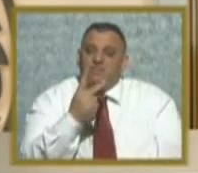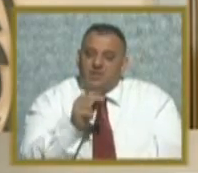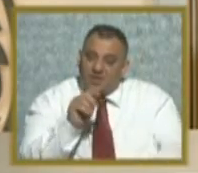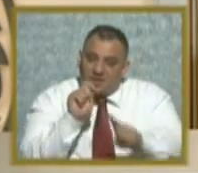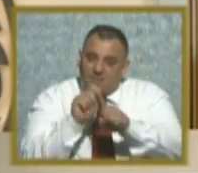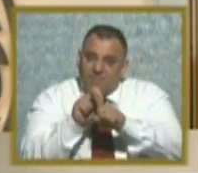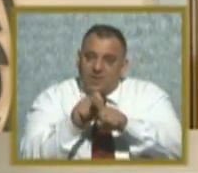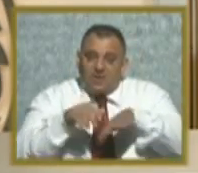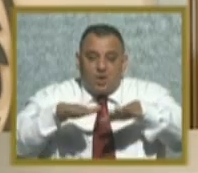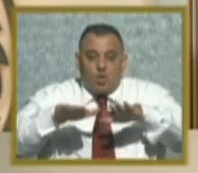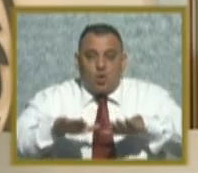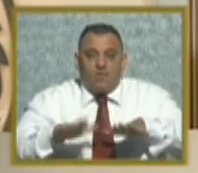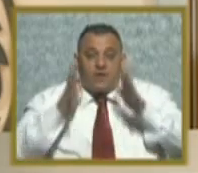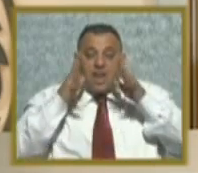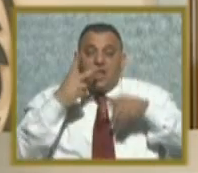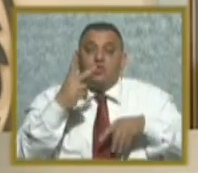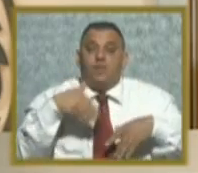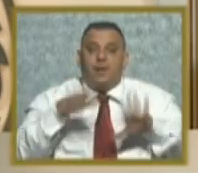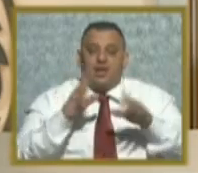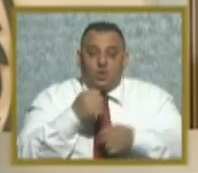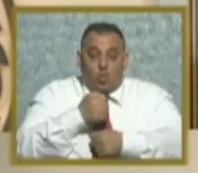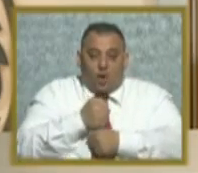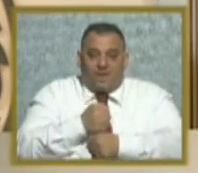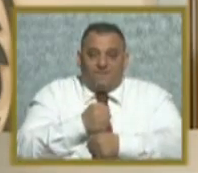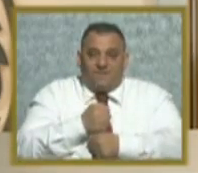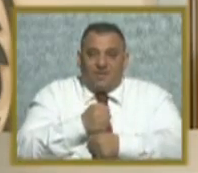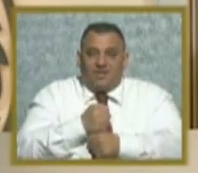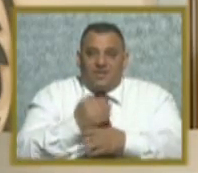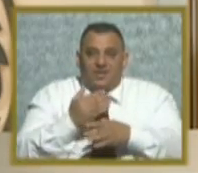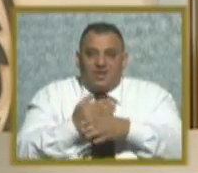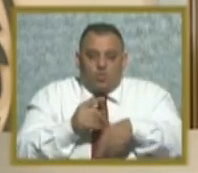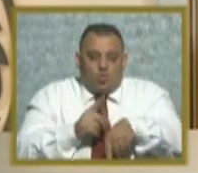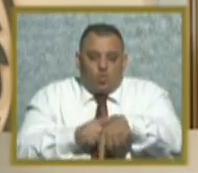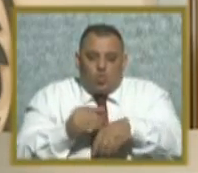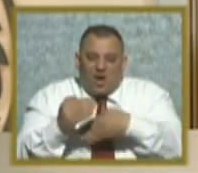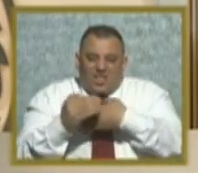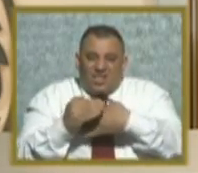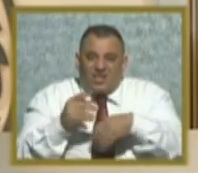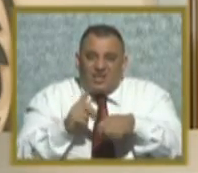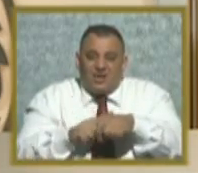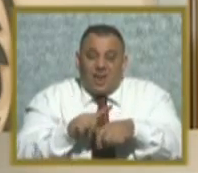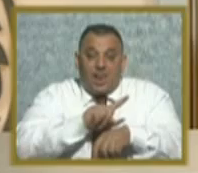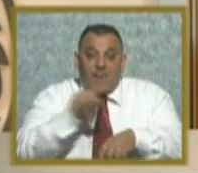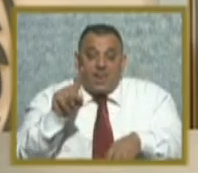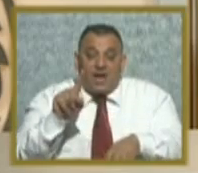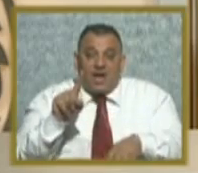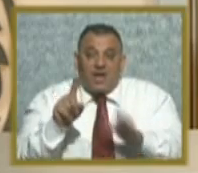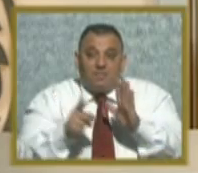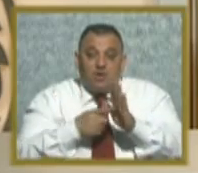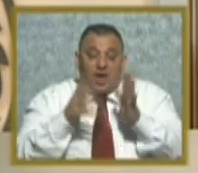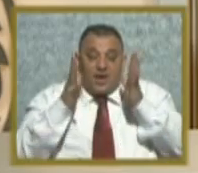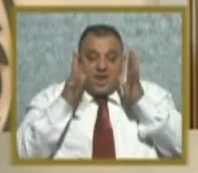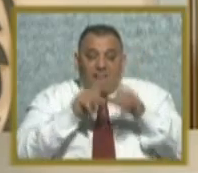أنصحه بالبقاء وعدم الصلاة، ينتظر ولا يصلي، لأن هذا الوقت من أوقات النهي